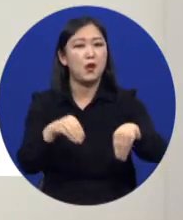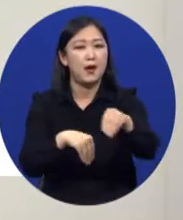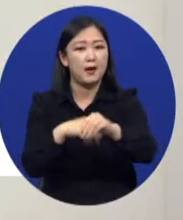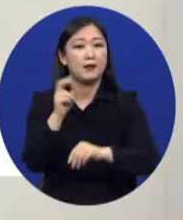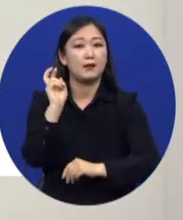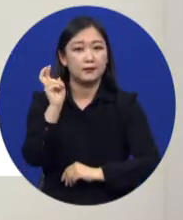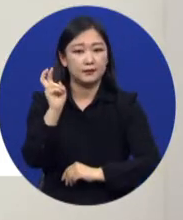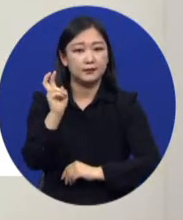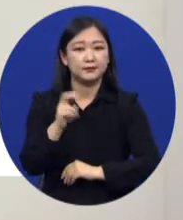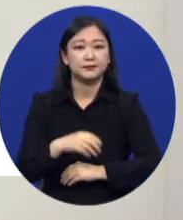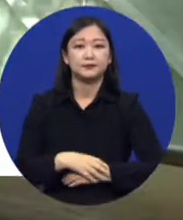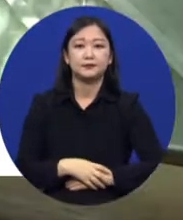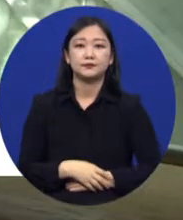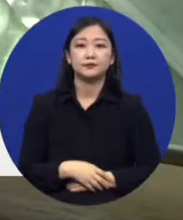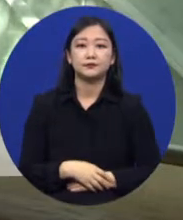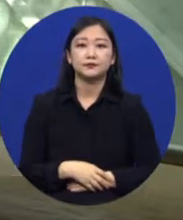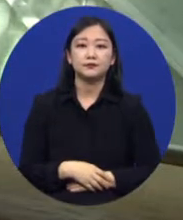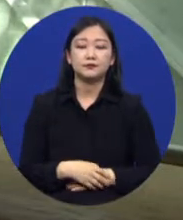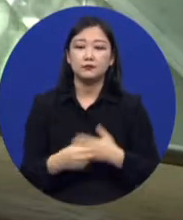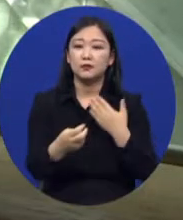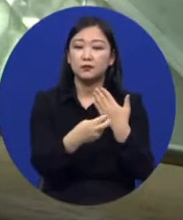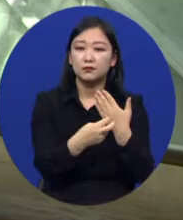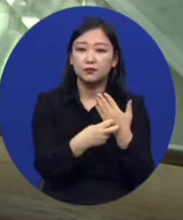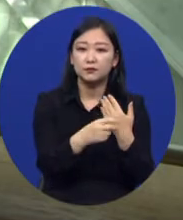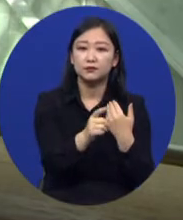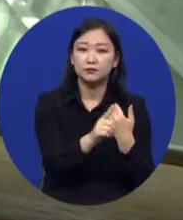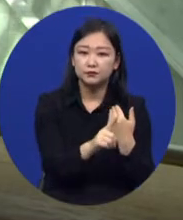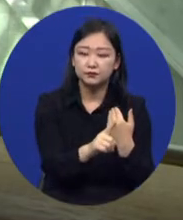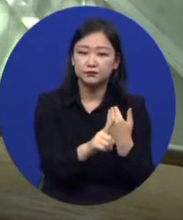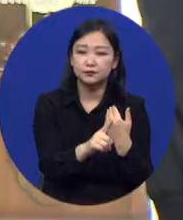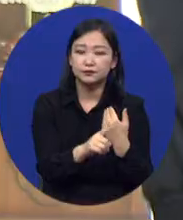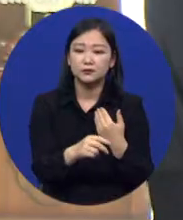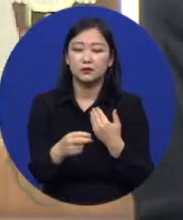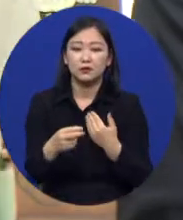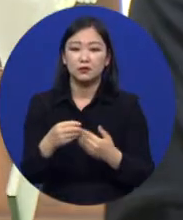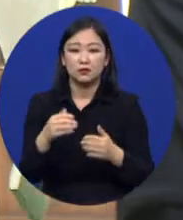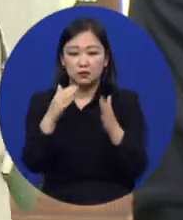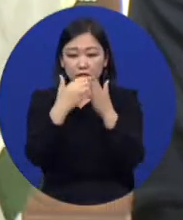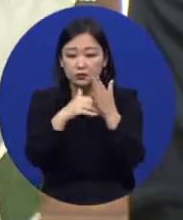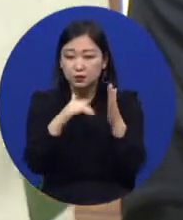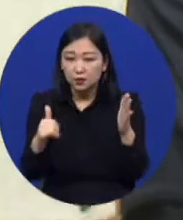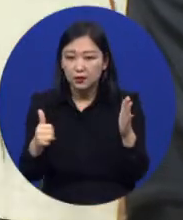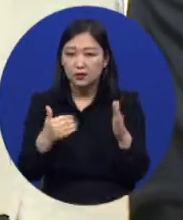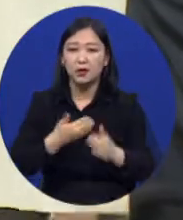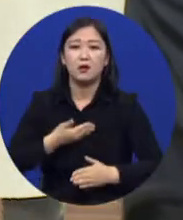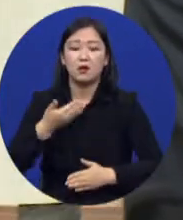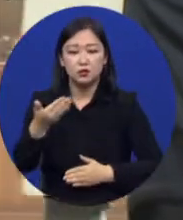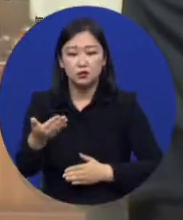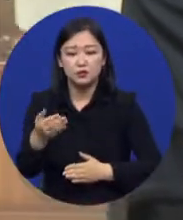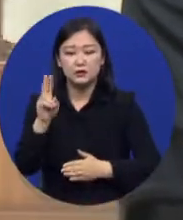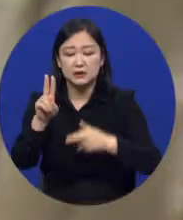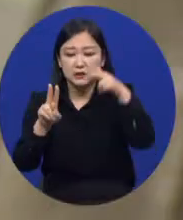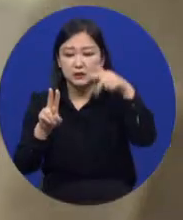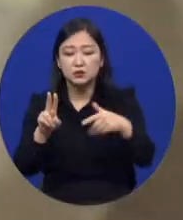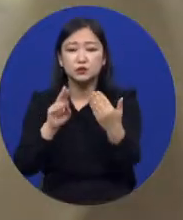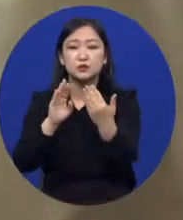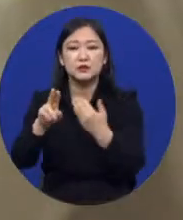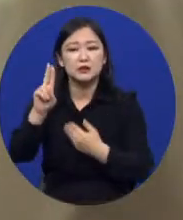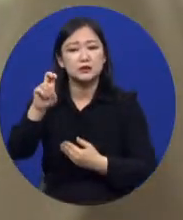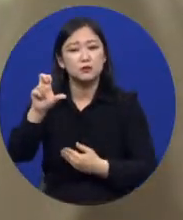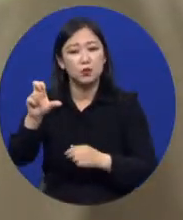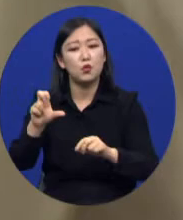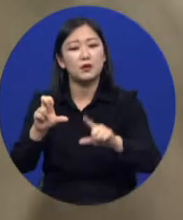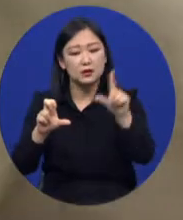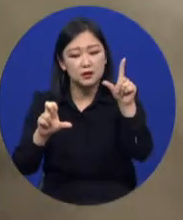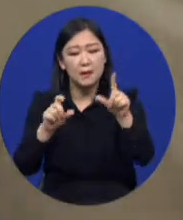좀 드릴 된걸로 병원 측은 유족에게 의료사고를 난리 시점도 아기가 숨진 뒤 2주 뒤인 지난달 25일 이라고